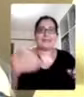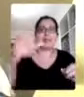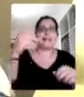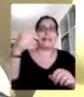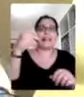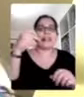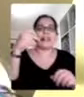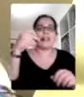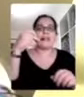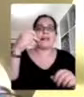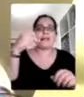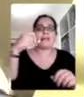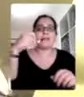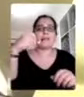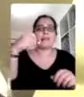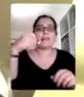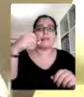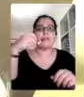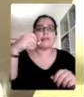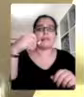Biraz kesik geldi Elif Hanım yine sesim.